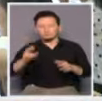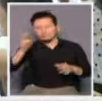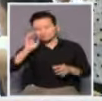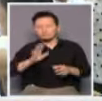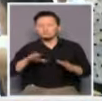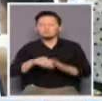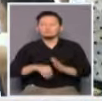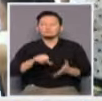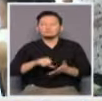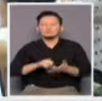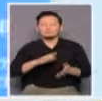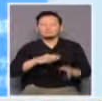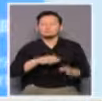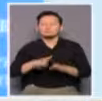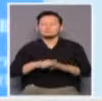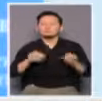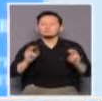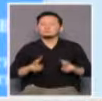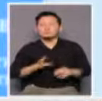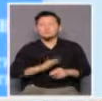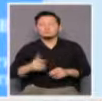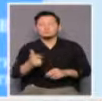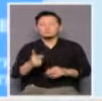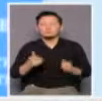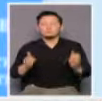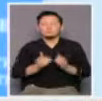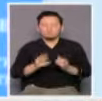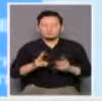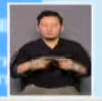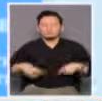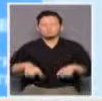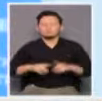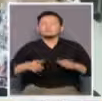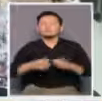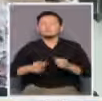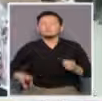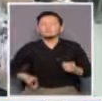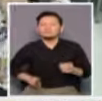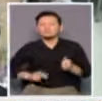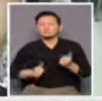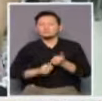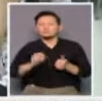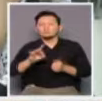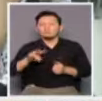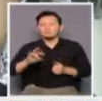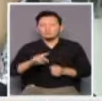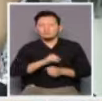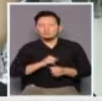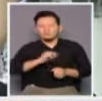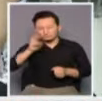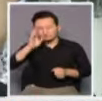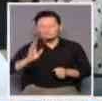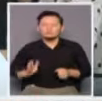мектебі жобасы аясында жүзеге асқан жиынның спикері Атырау Маленькая Страна қоғамдық бірлестігінің төрағасы Ерлан Күмісқалиев. Ол үкіметтік емес